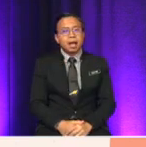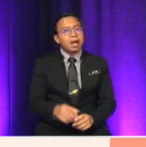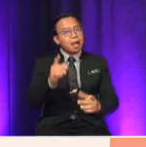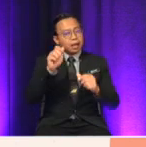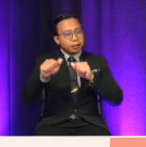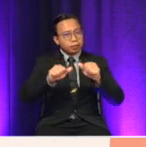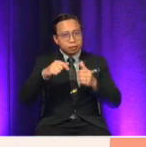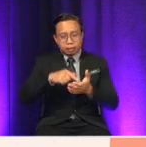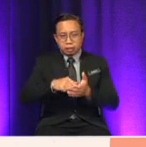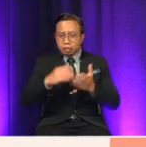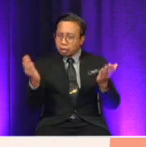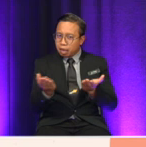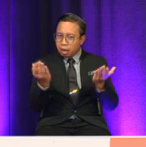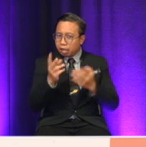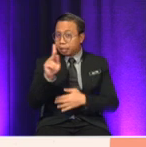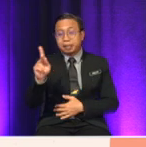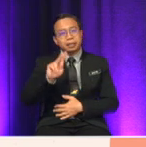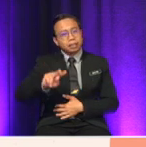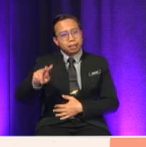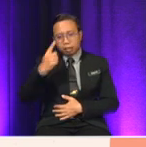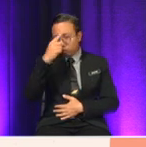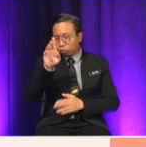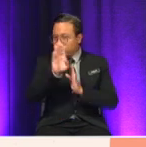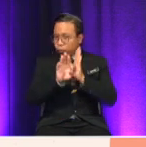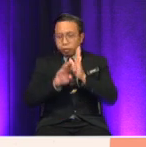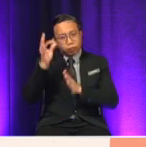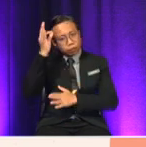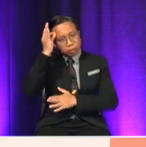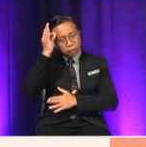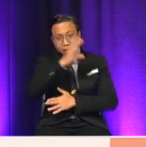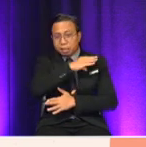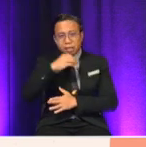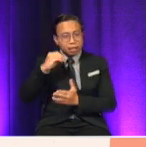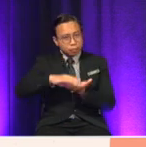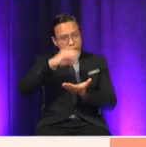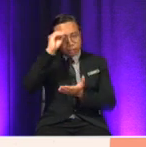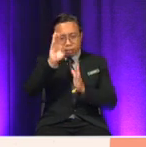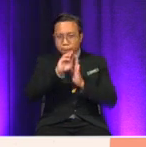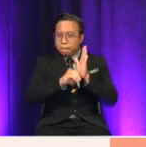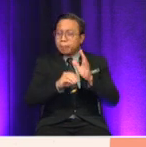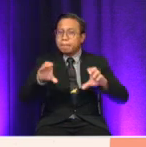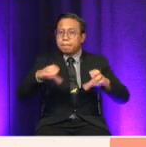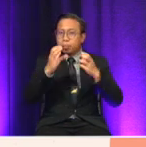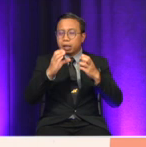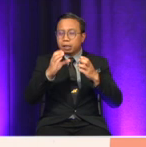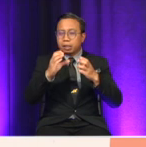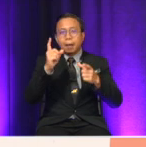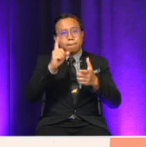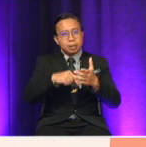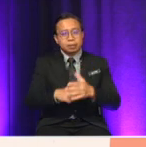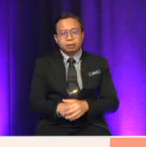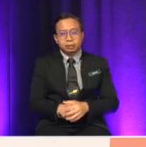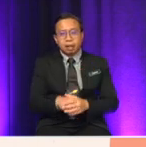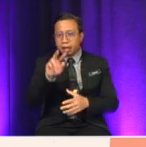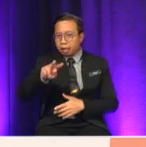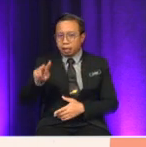sebenarnya menggalakkan kanak-kanak untuk berfikir dan belajar membuat keputusan. Dan hasilnya, kanak-kanak